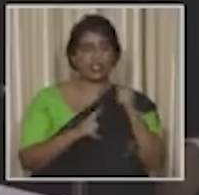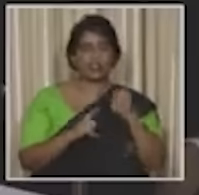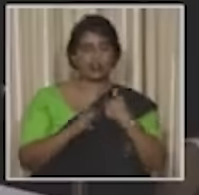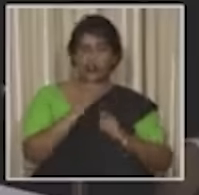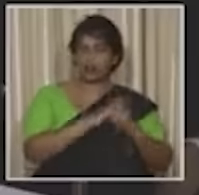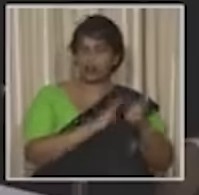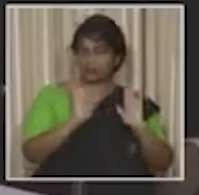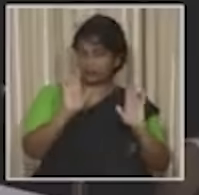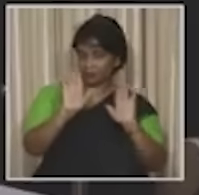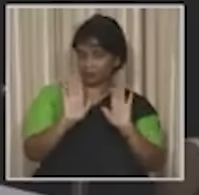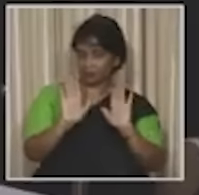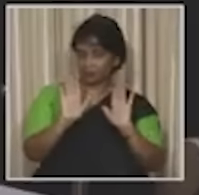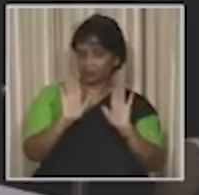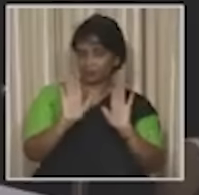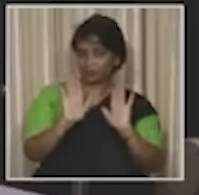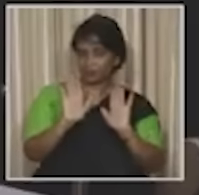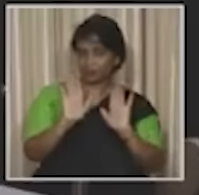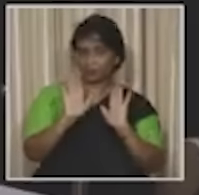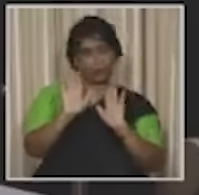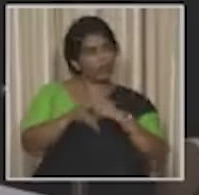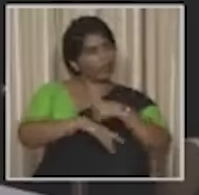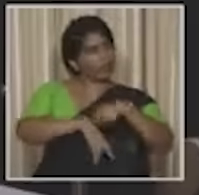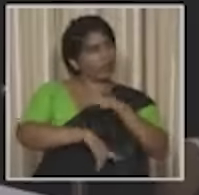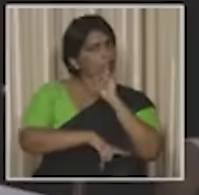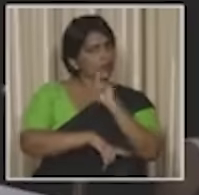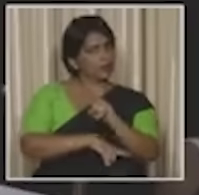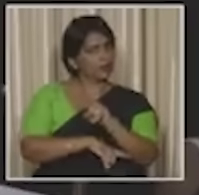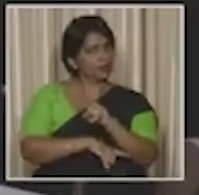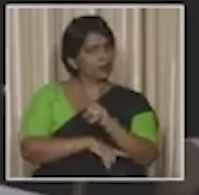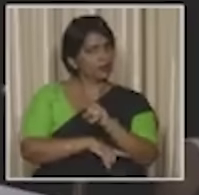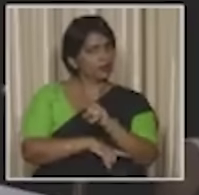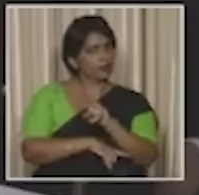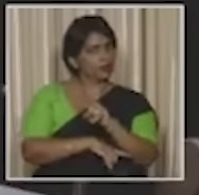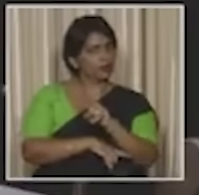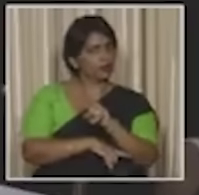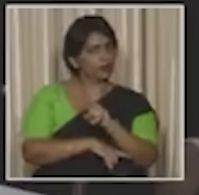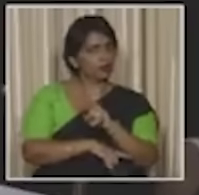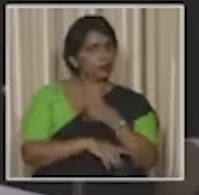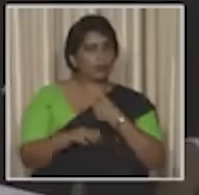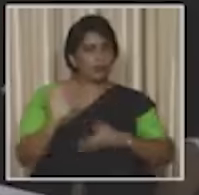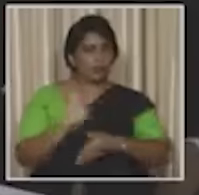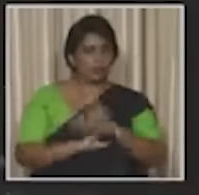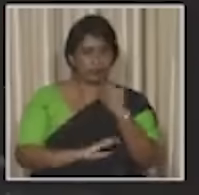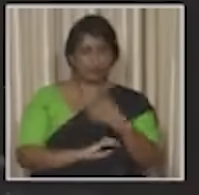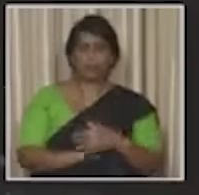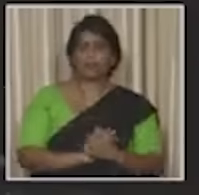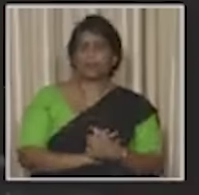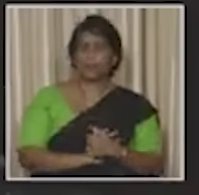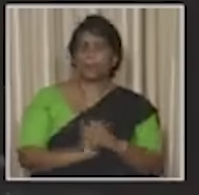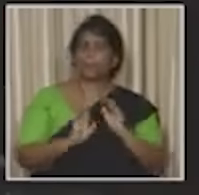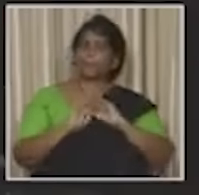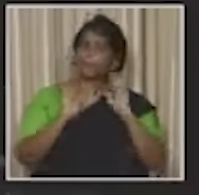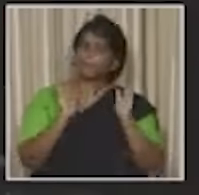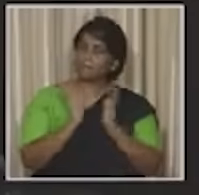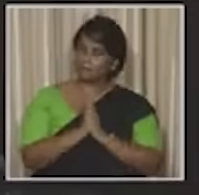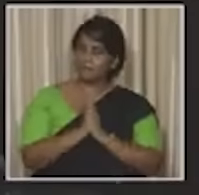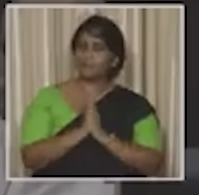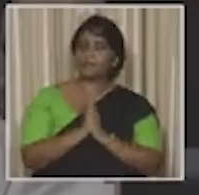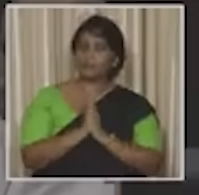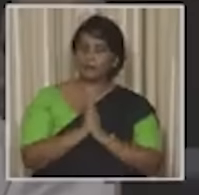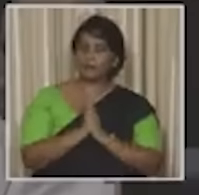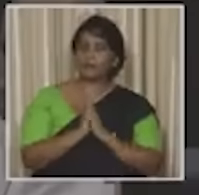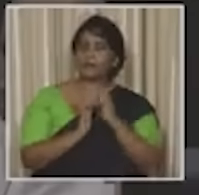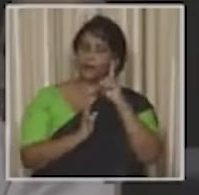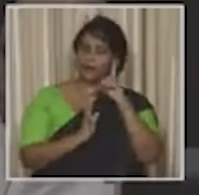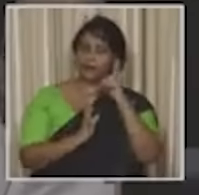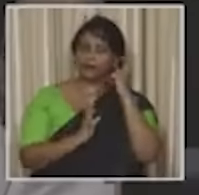පිළිත්තරනේ. මම ඔබතුමා ගොඩක් කිව්වනේ. අතකර ජනාධිපතිතුමා. හරි පිට වෙලා යන්න නිසා මම කියන්නේ. මේ හැම එකේම අපි එකක්